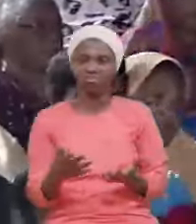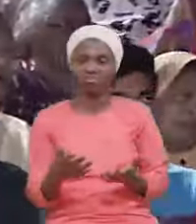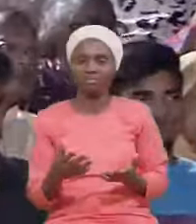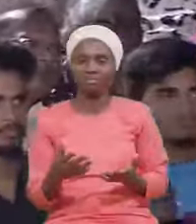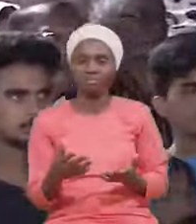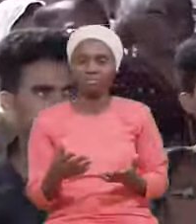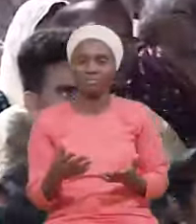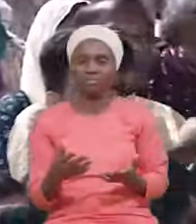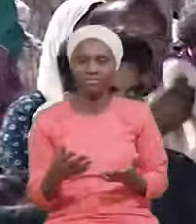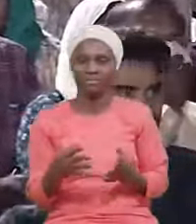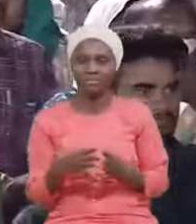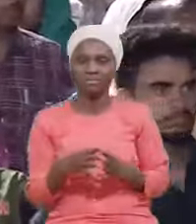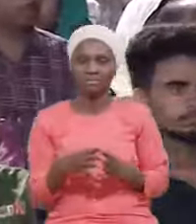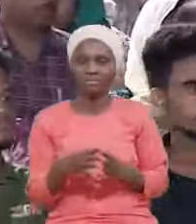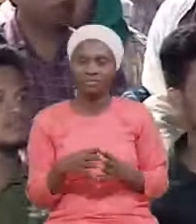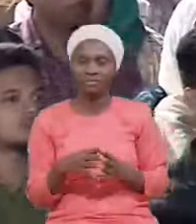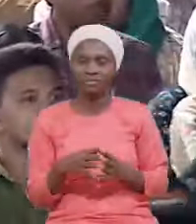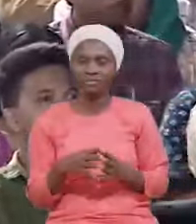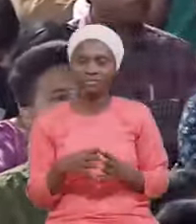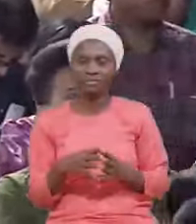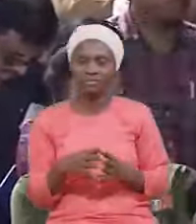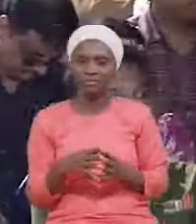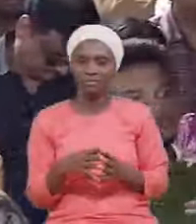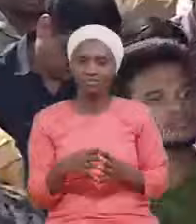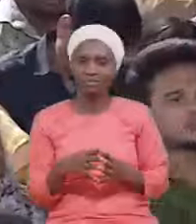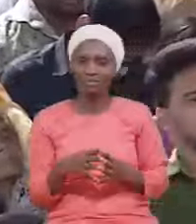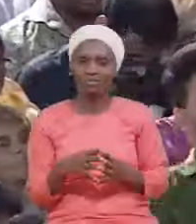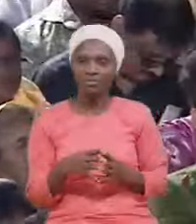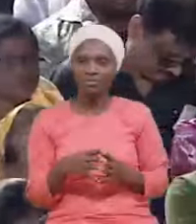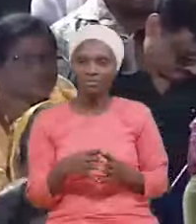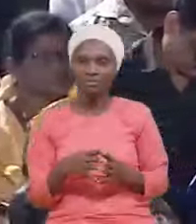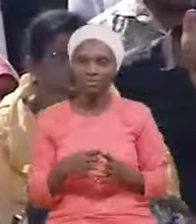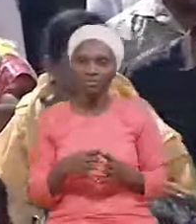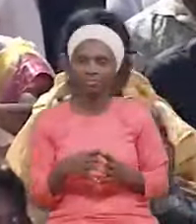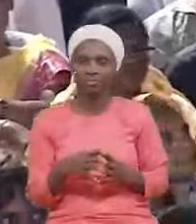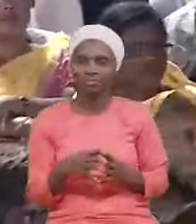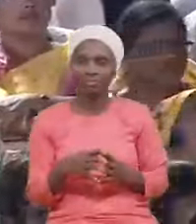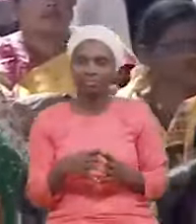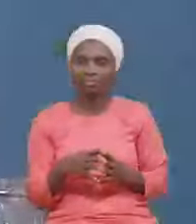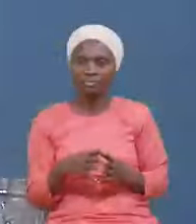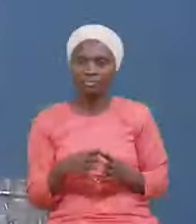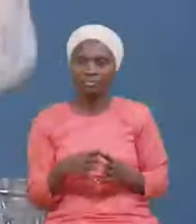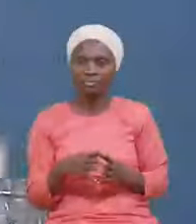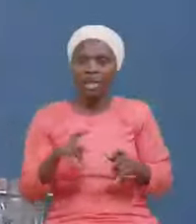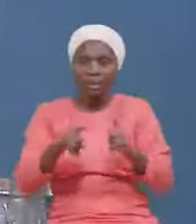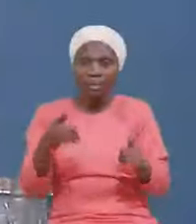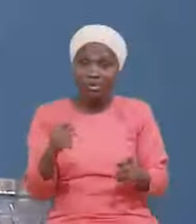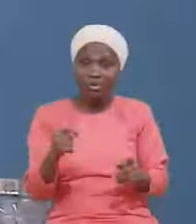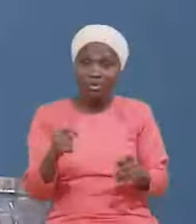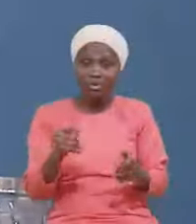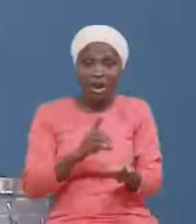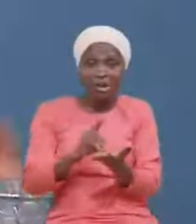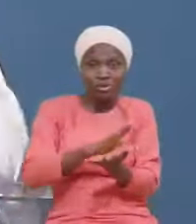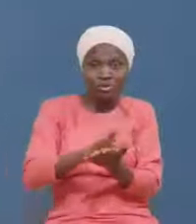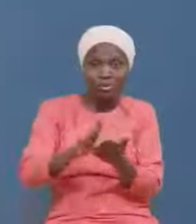గలవారు, ప్రత్యేకించబడ్డవారైనా దురాత్మల చేత పట్టబడ్డవారిని తెస్తే ఇది నా వల్ల కాదు అంటారు. But the supernatural